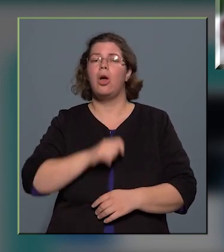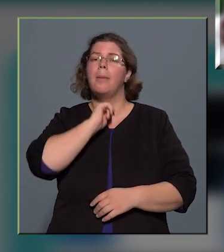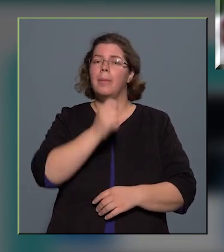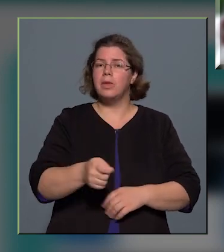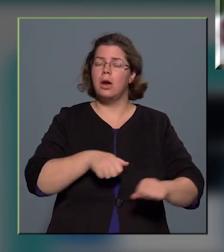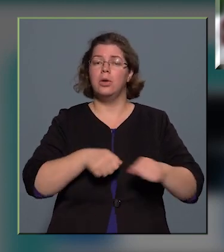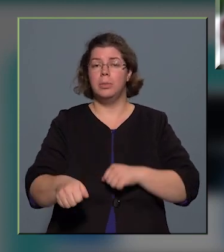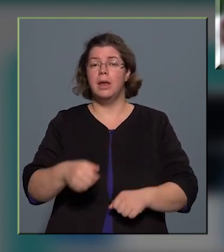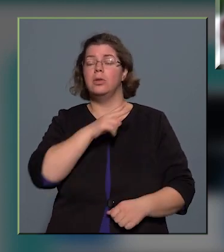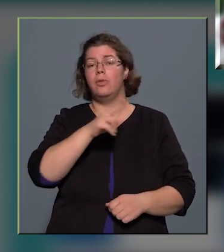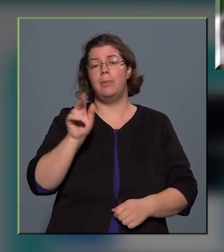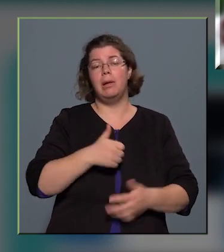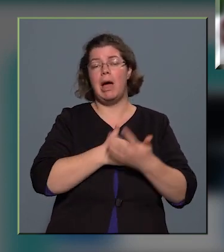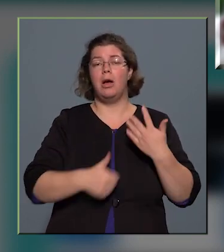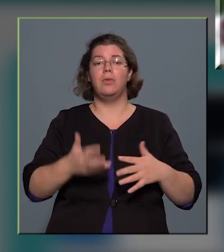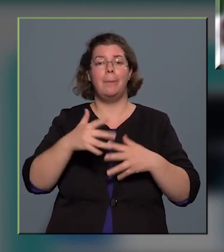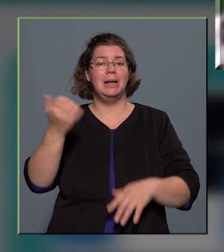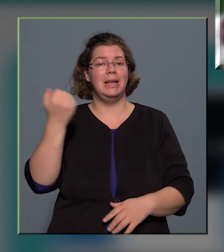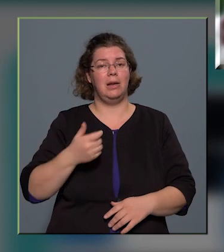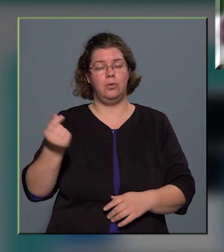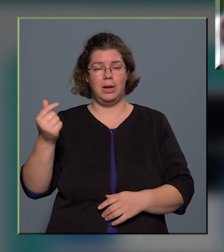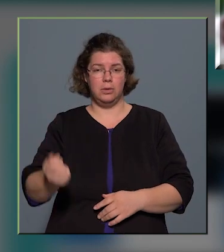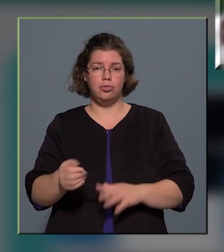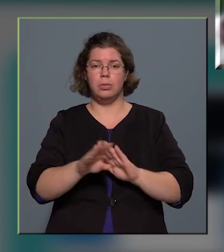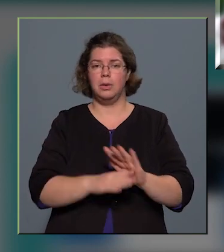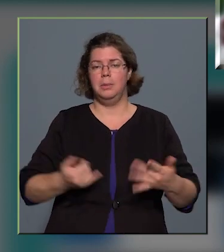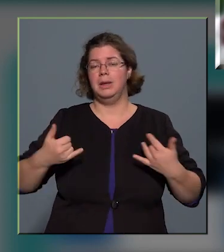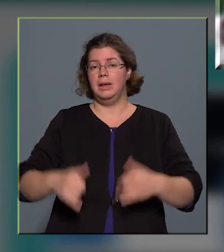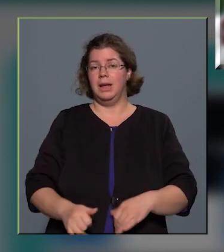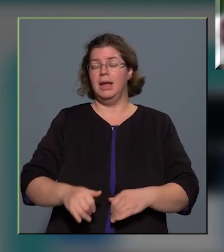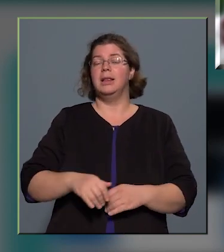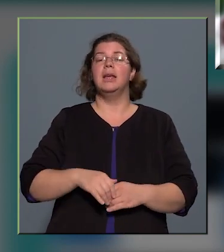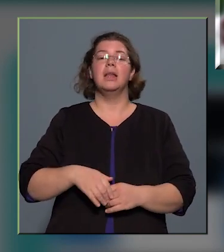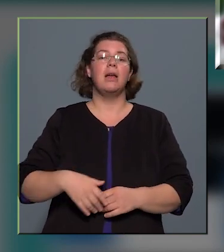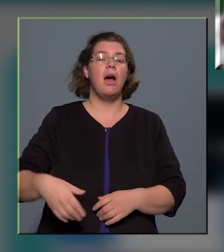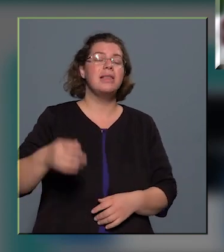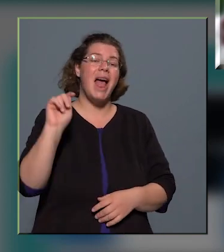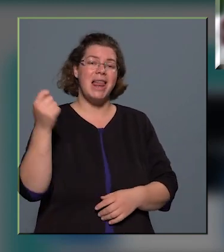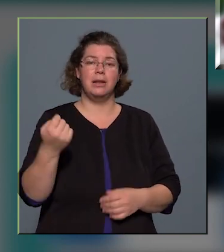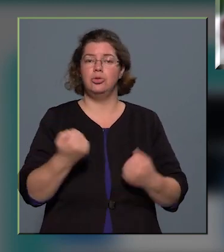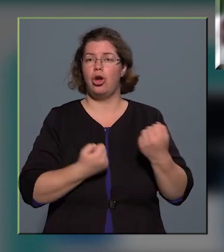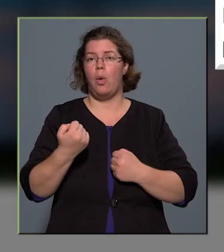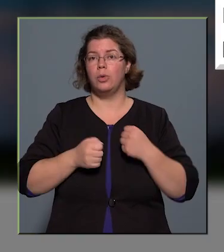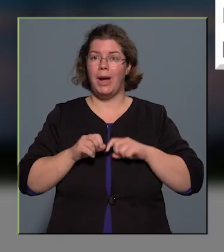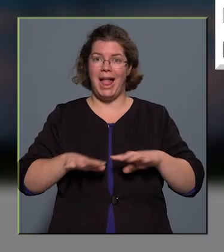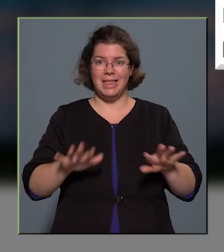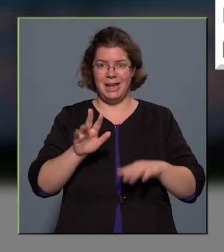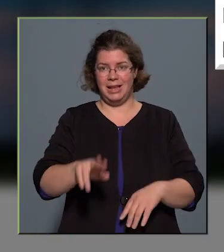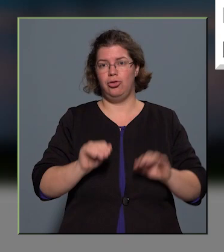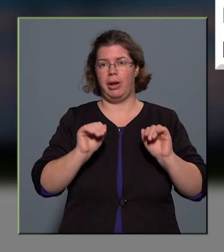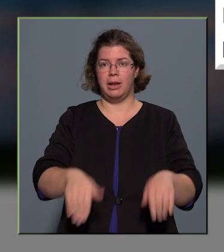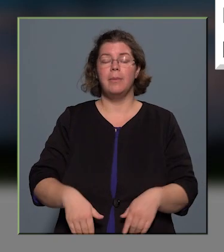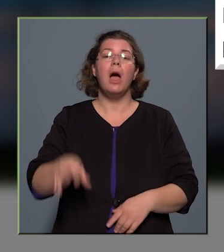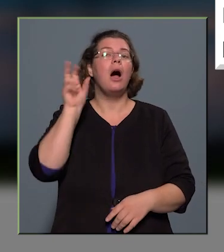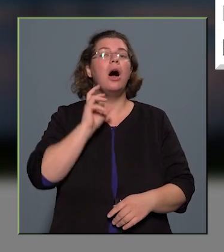novemberben 60 milliárd forintos programot indít az elektromos autók elterjedésének támogatására.